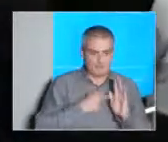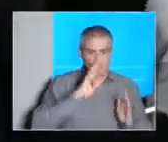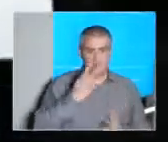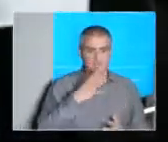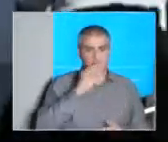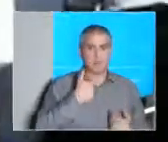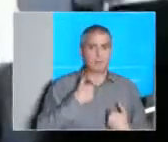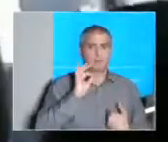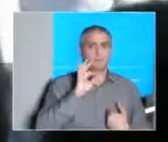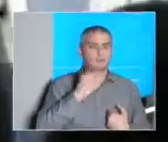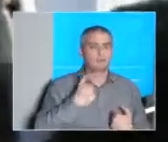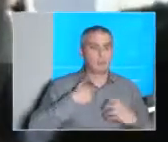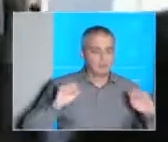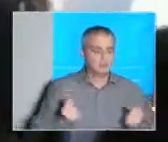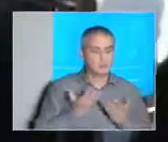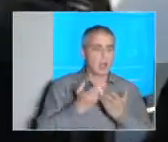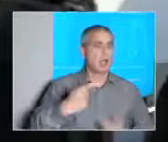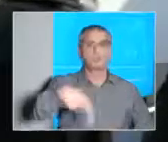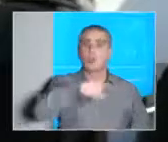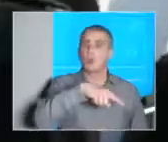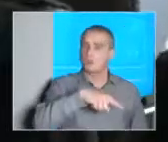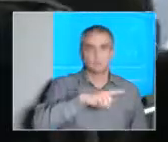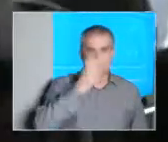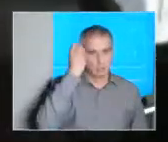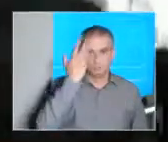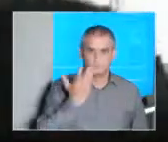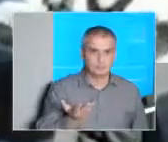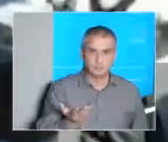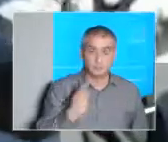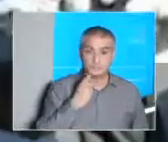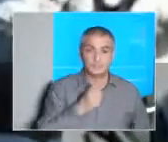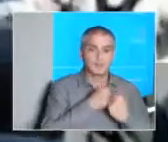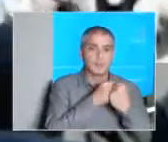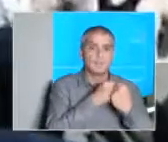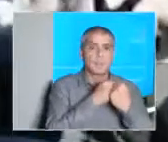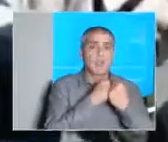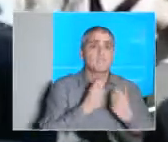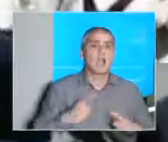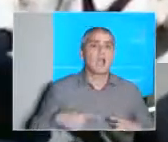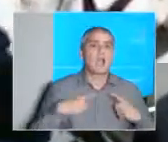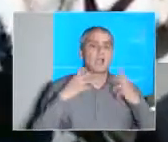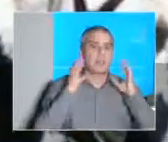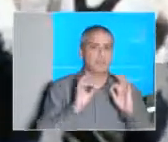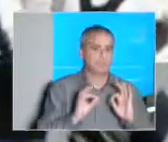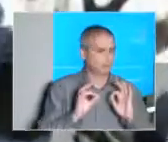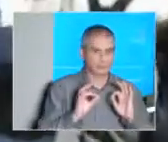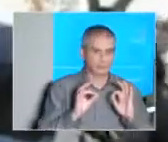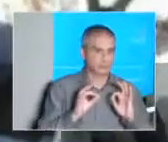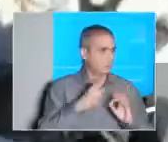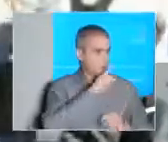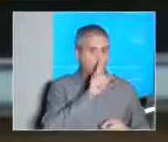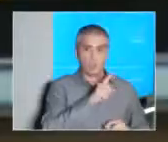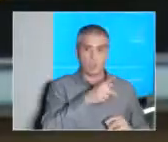לומר, כן, כדי שאני אשתדל לסייע להם. זה לא דמגוגיה. זה מאבק חיים אמיתי. עכשיו, זה לא רק,